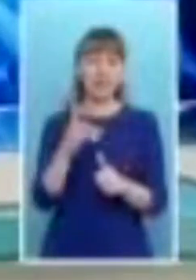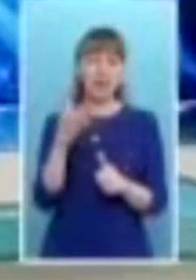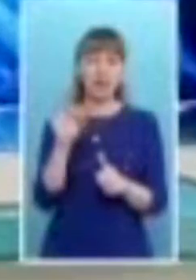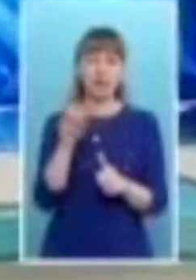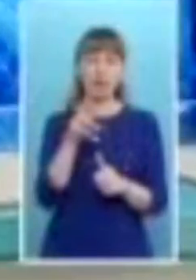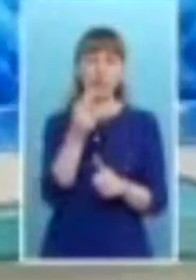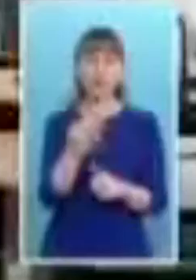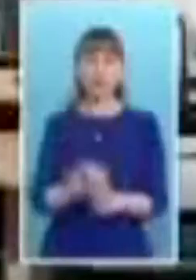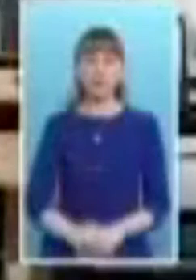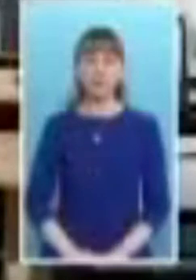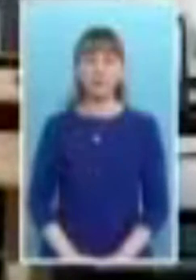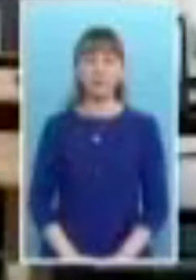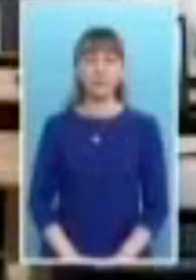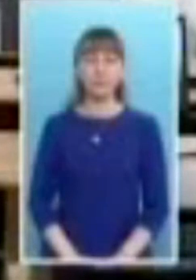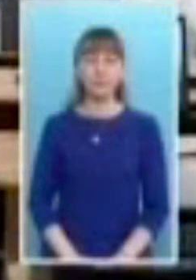Островского.